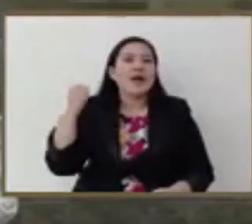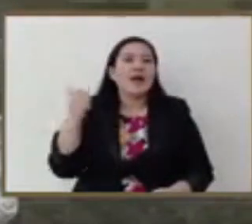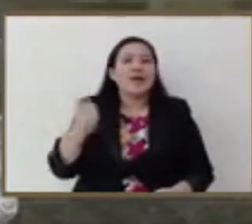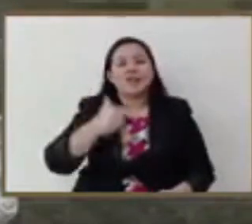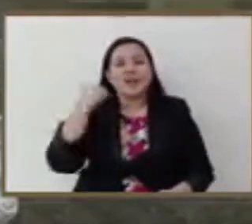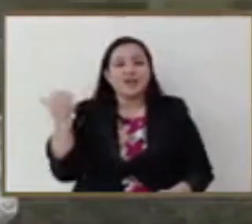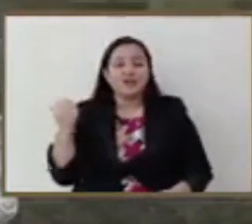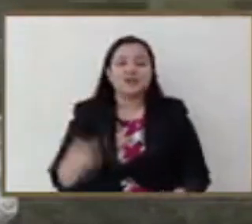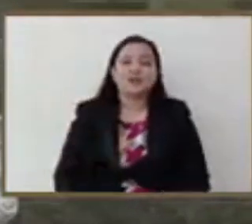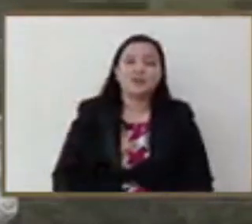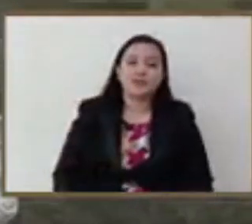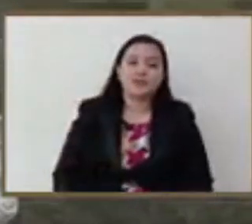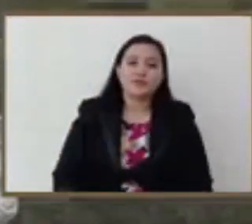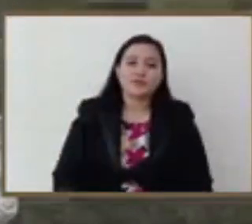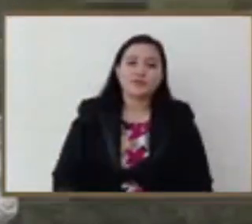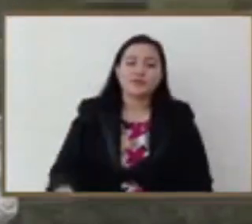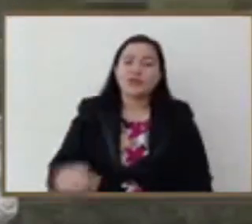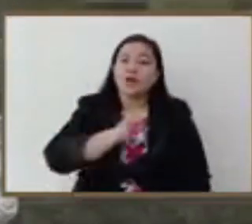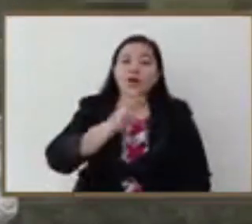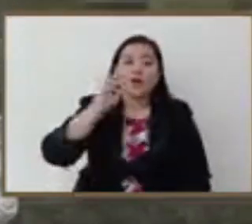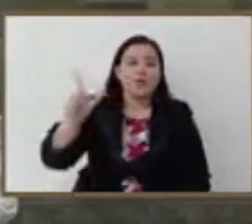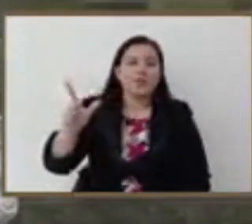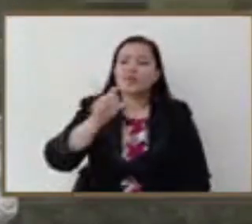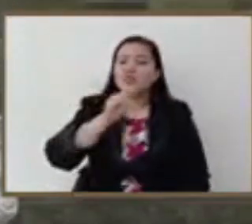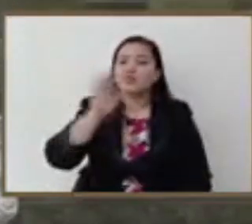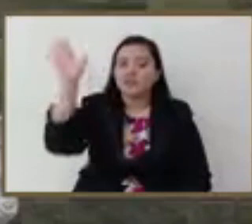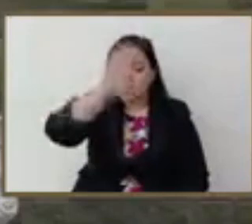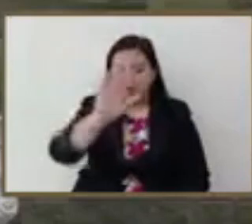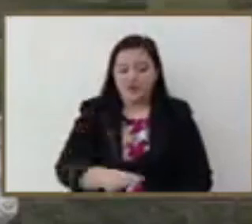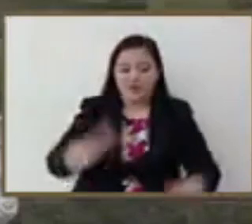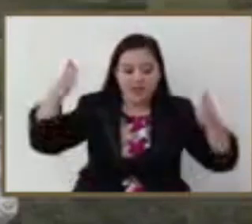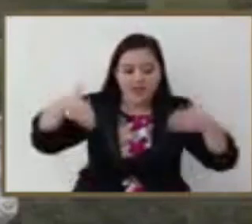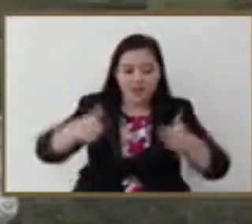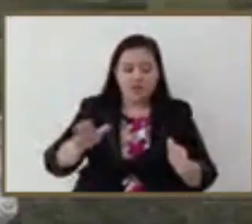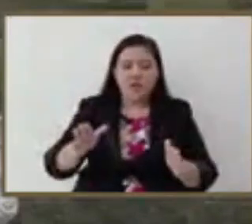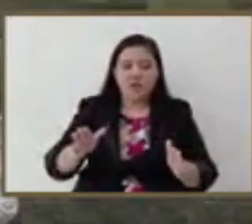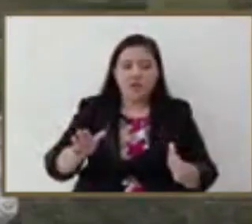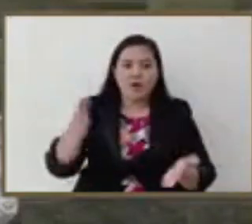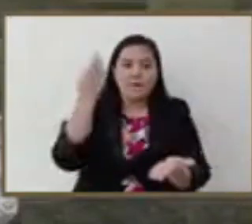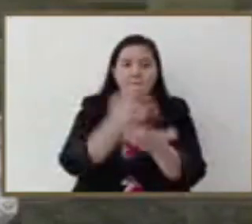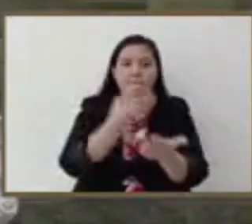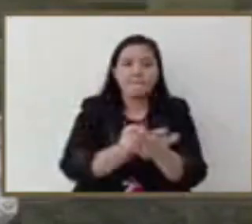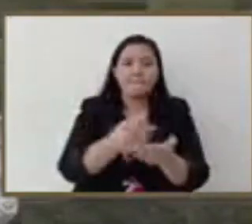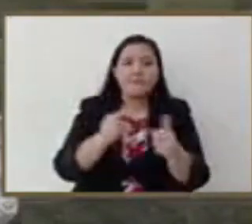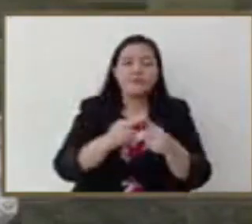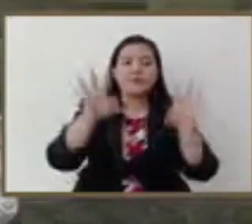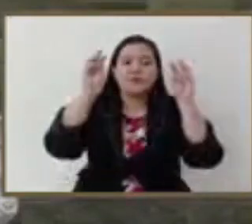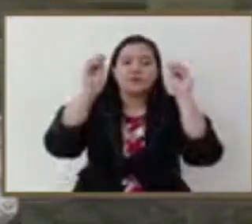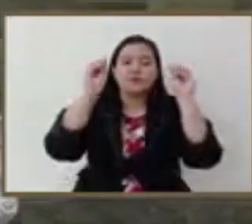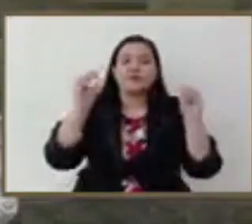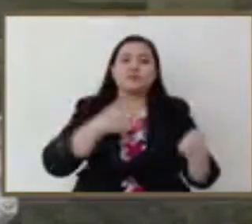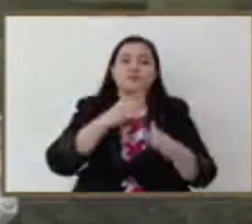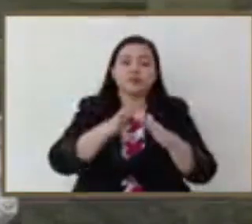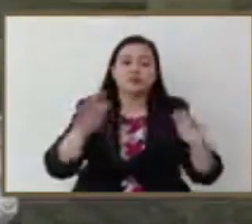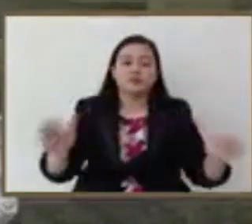I will never allow money to teach my children. I will never allow the philosophy of